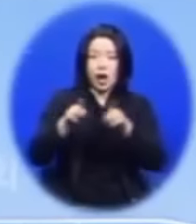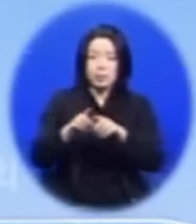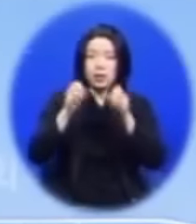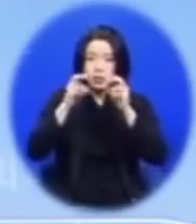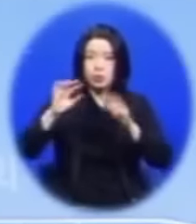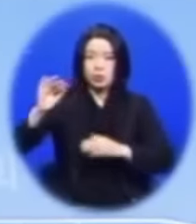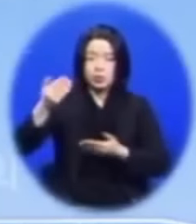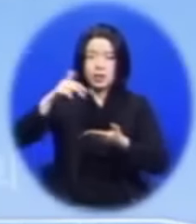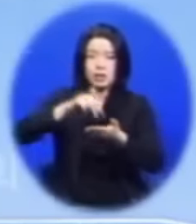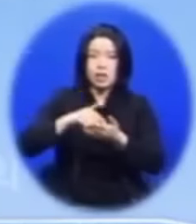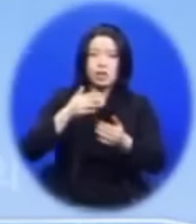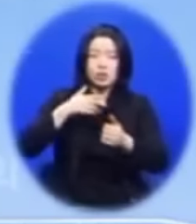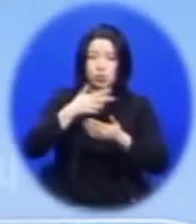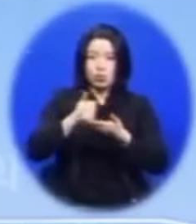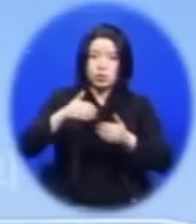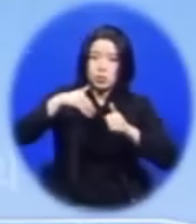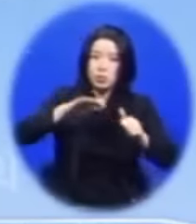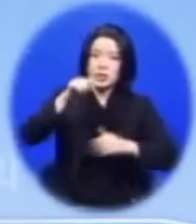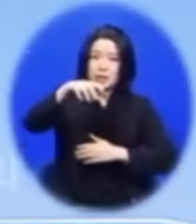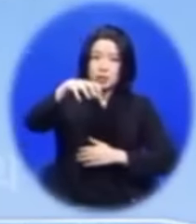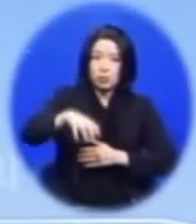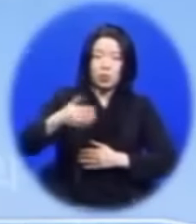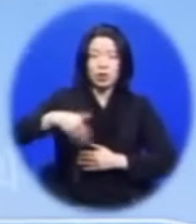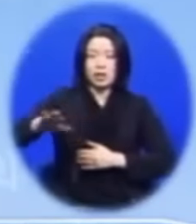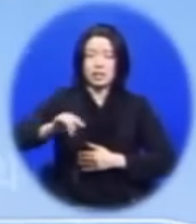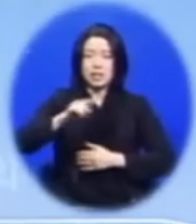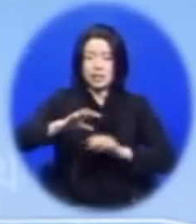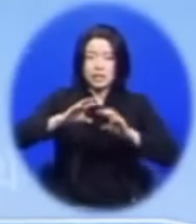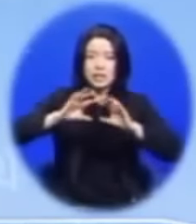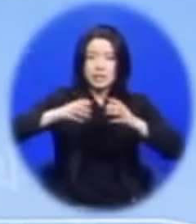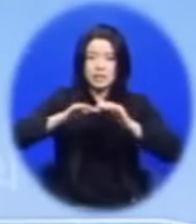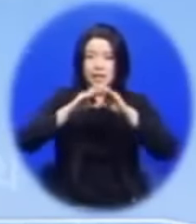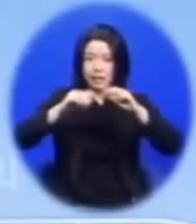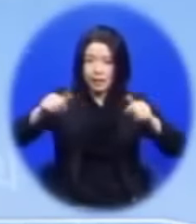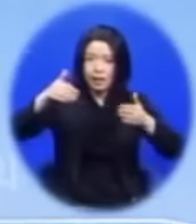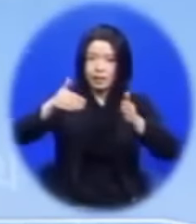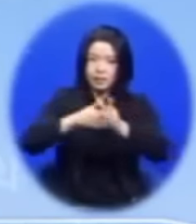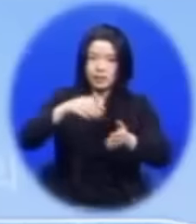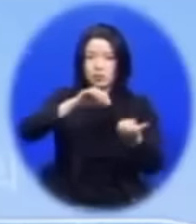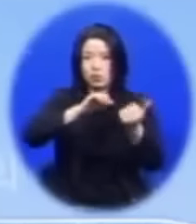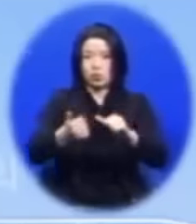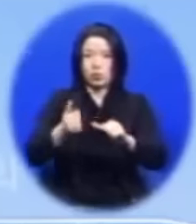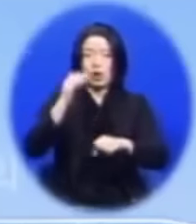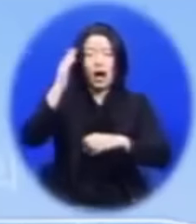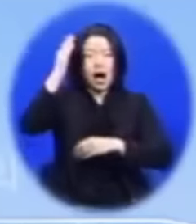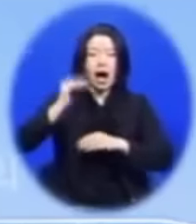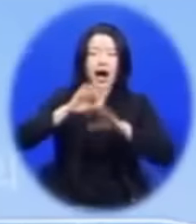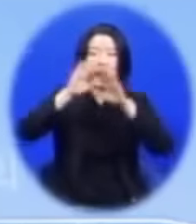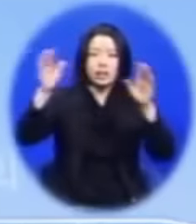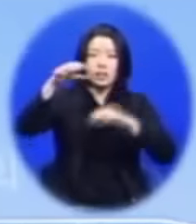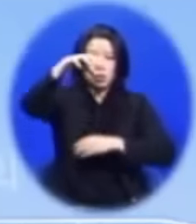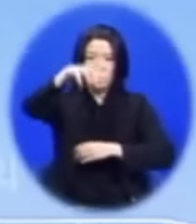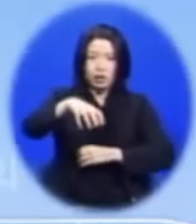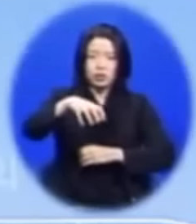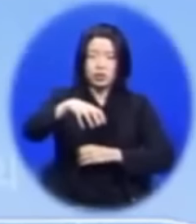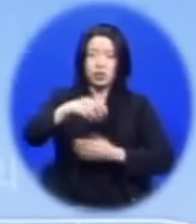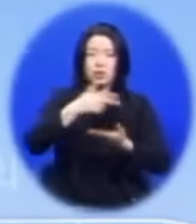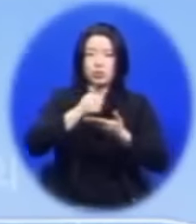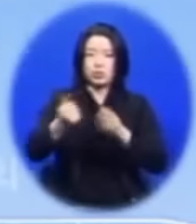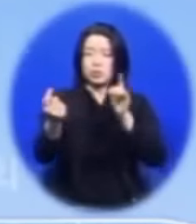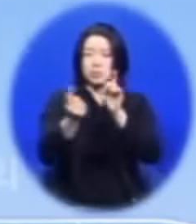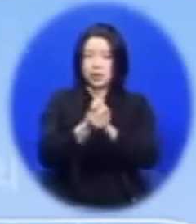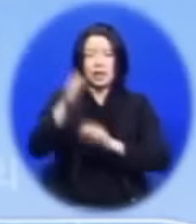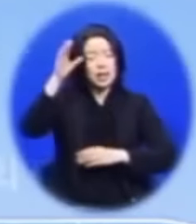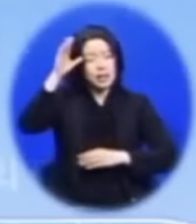보내시는 그곳으로 가서이 세상의 땅끝에서 주어 하늘 복판에서 주님 만나기를 기대하는